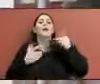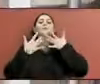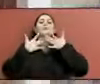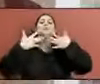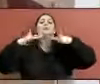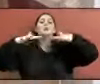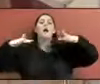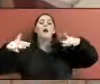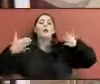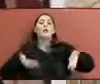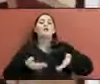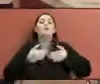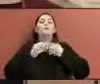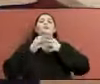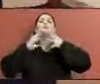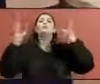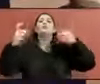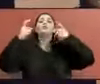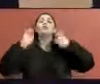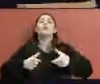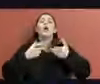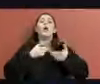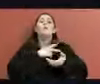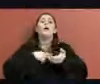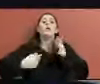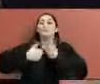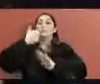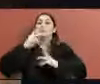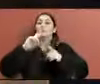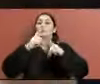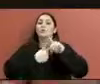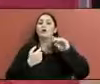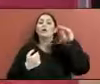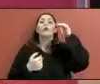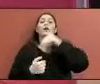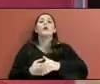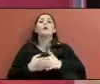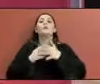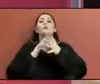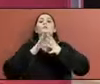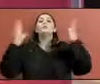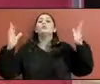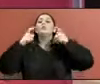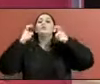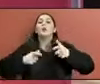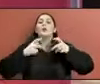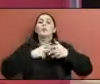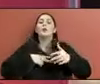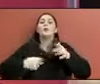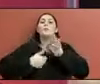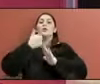sahilimizde Büyükşehir Belediye Başkanımıza bir projeyle geldi. Büyükşehir Belediye Başkanımız da